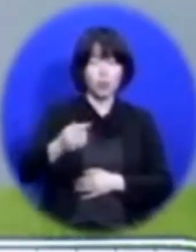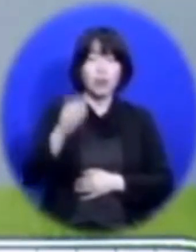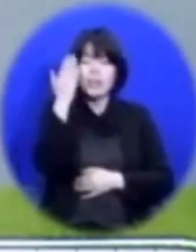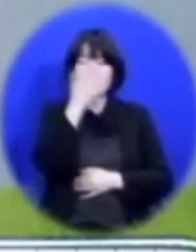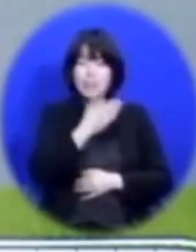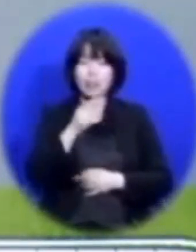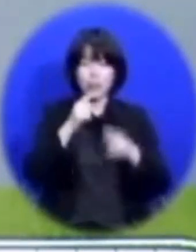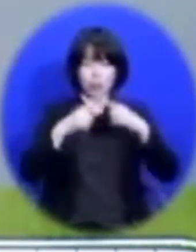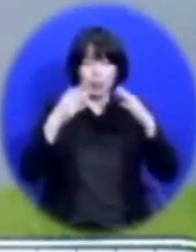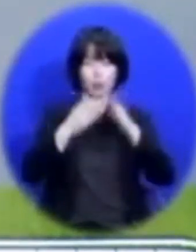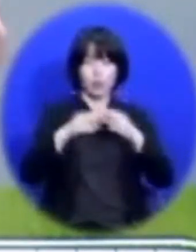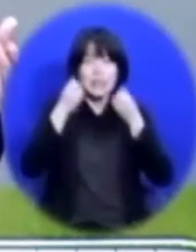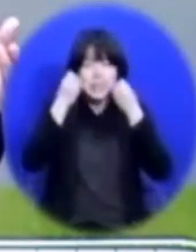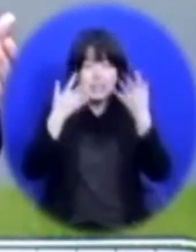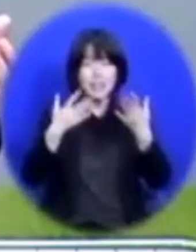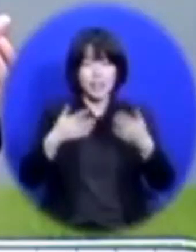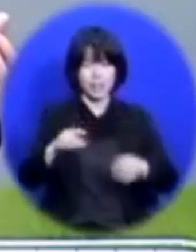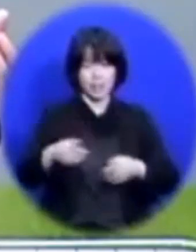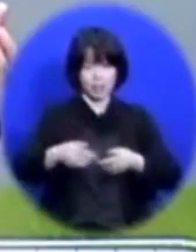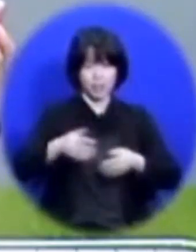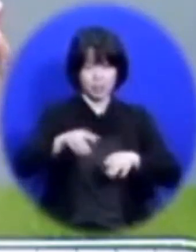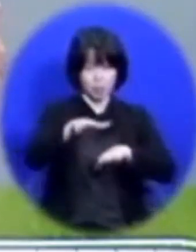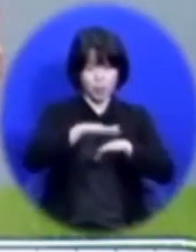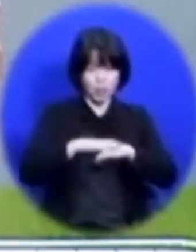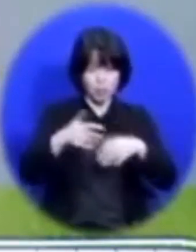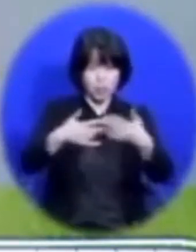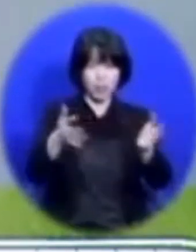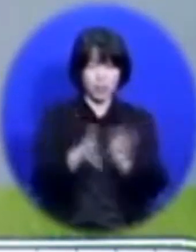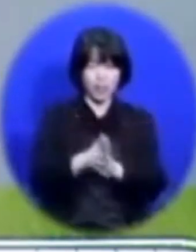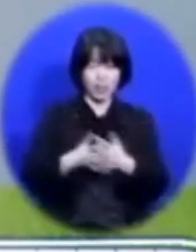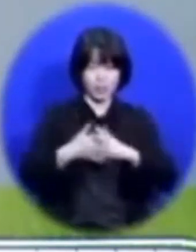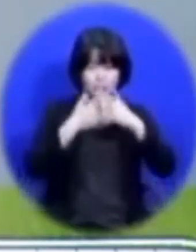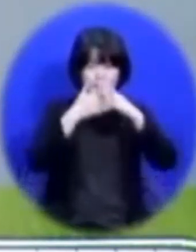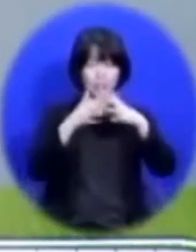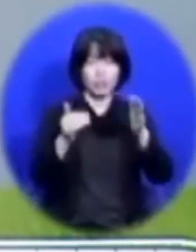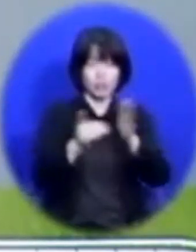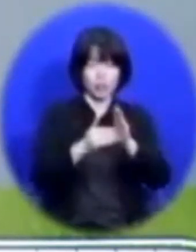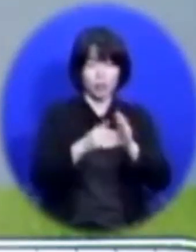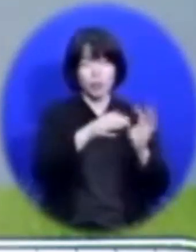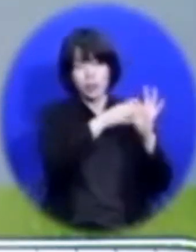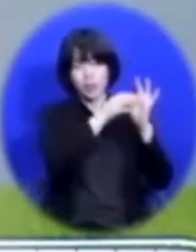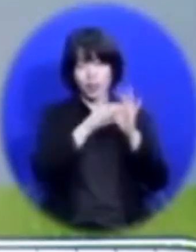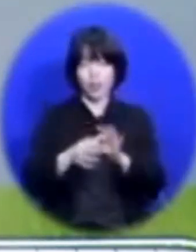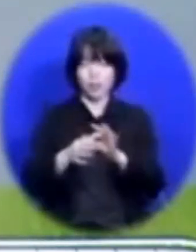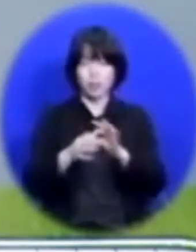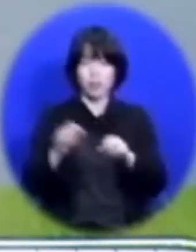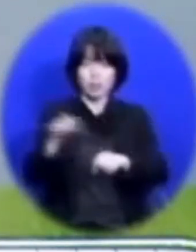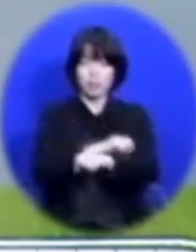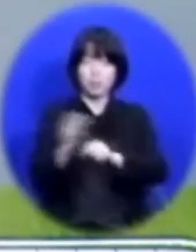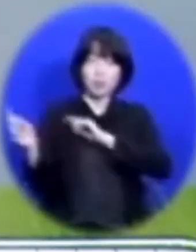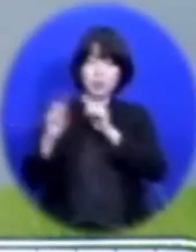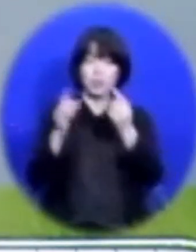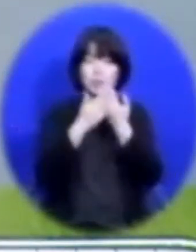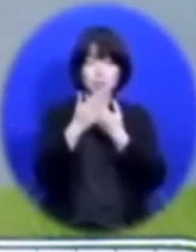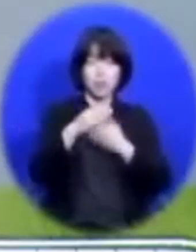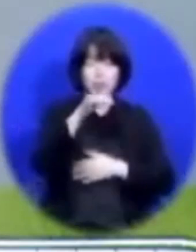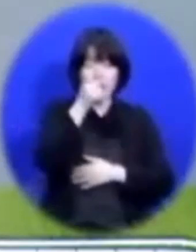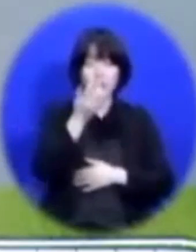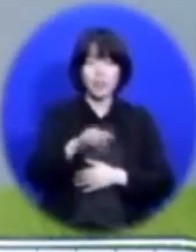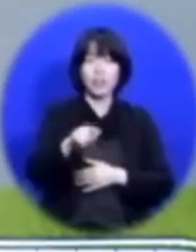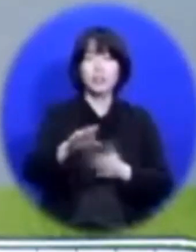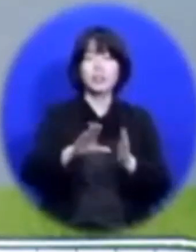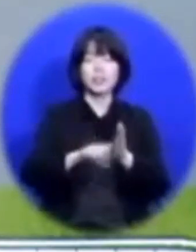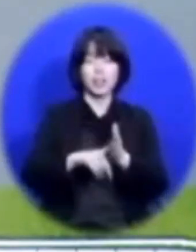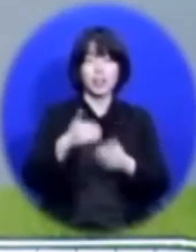서초동에있는서초성결교회에서설교를해달라는요청을받았습니다.그곳에서는 새예배당을짓고있으며 일련의특별